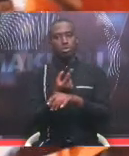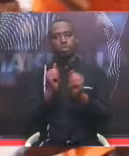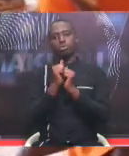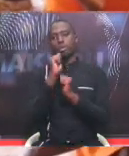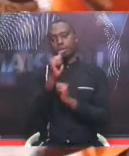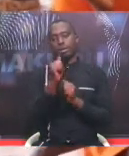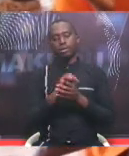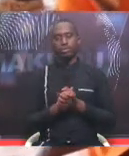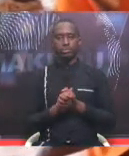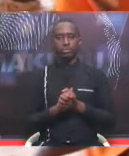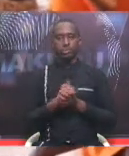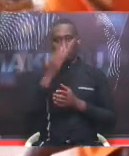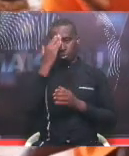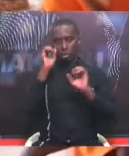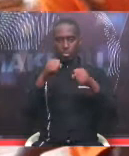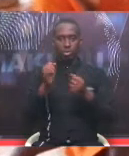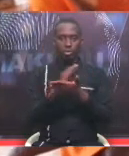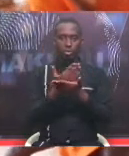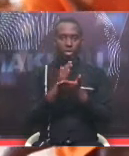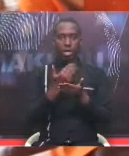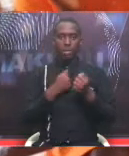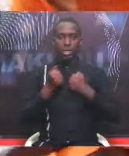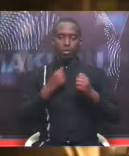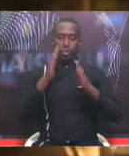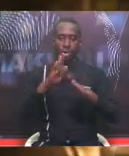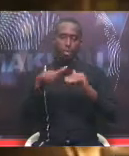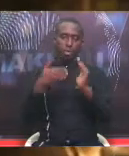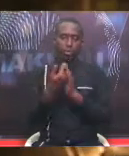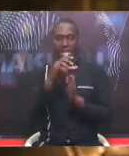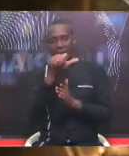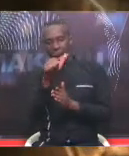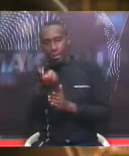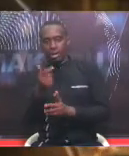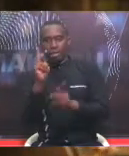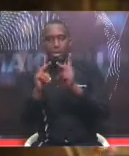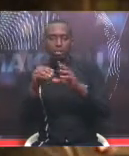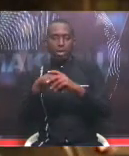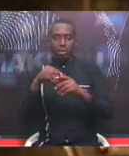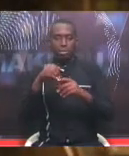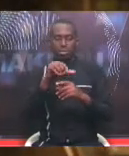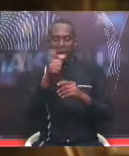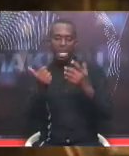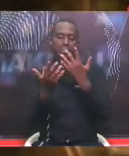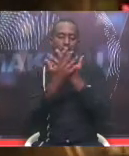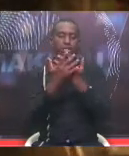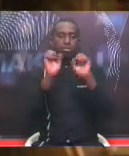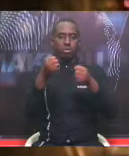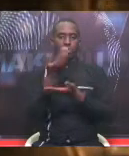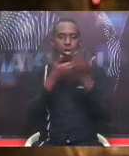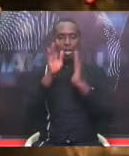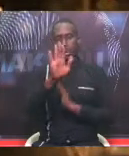15 kugira ngo tubashe gusaranganya abanyarwanda bose n'abandi bafungiye mu magereza babashe kuganira n'ababo